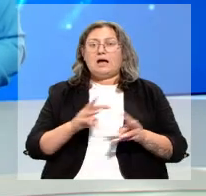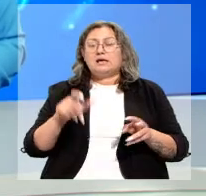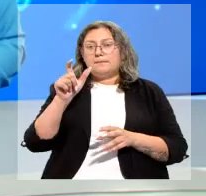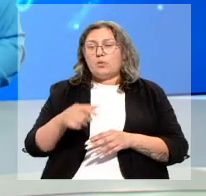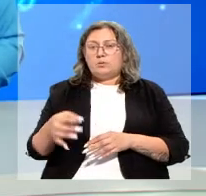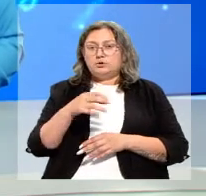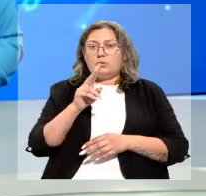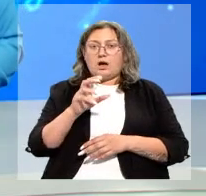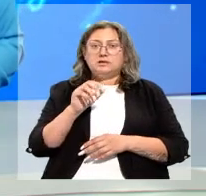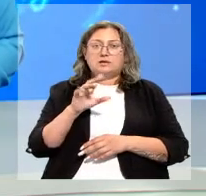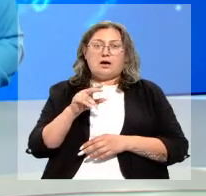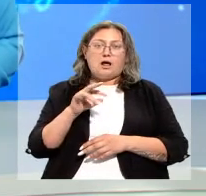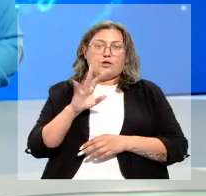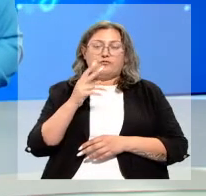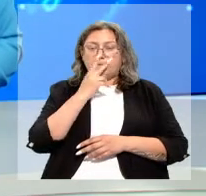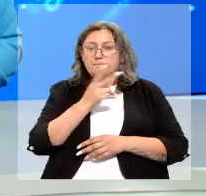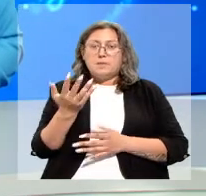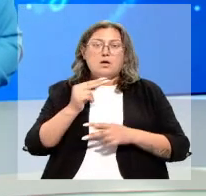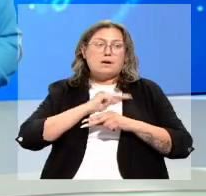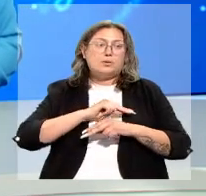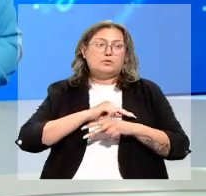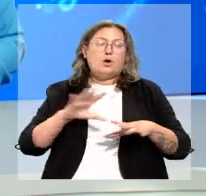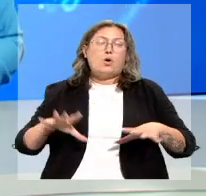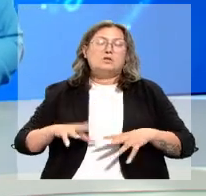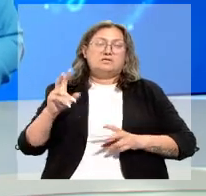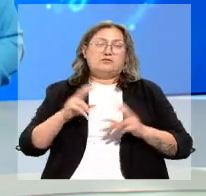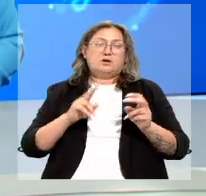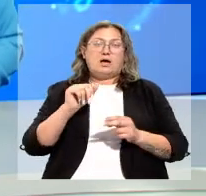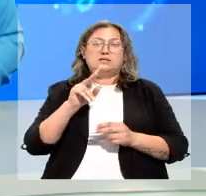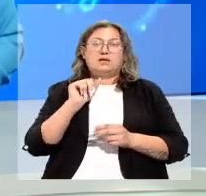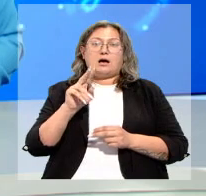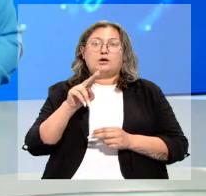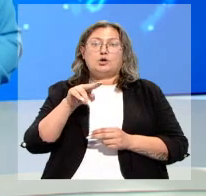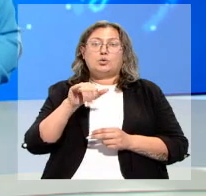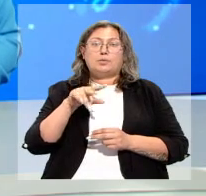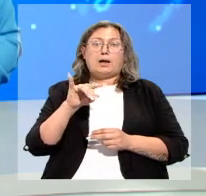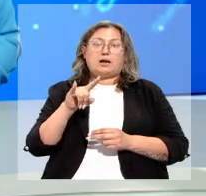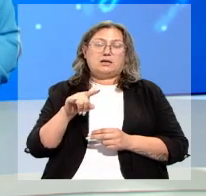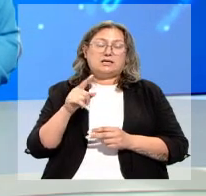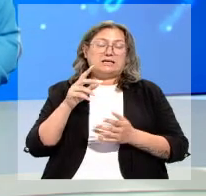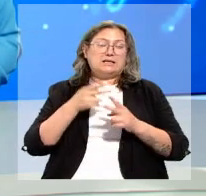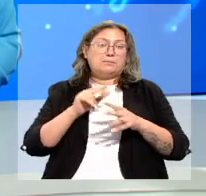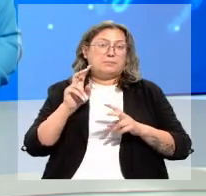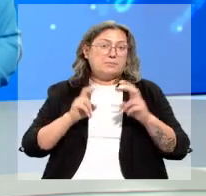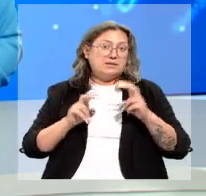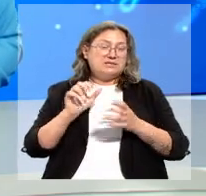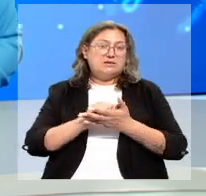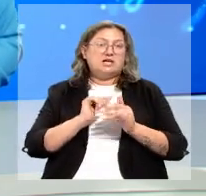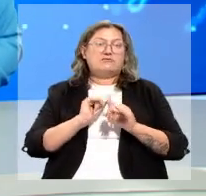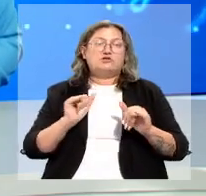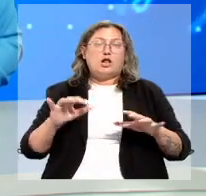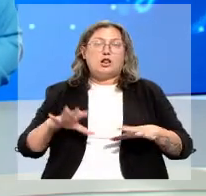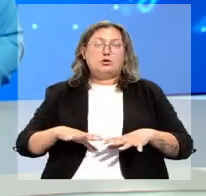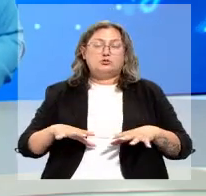Аким области Кумар Аксакалов ознакомился с работой конезавода «Казак Тулпары». Данное мероприятие занимается разведением лошадей